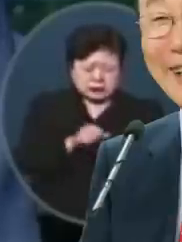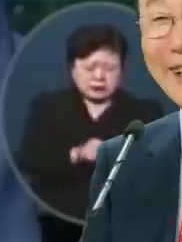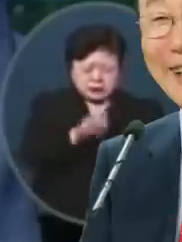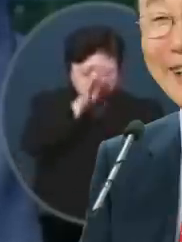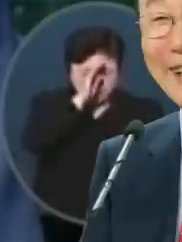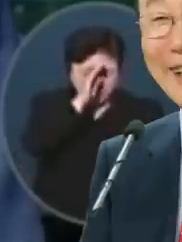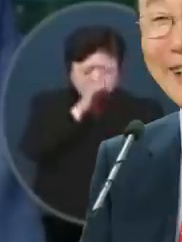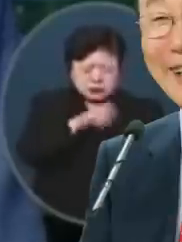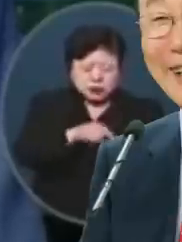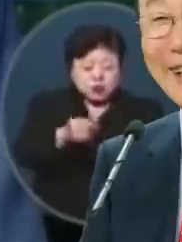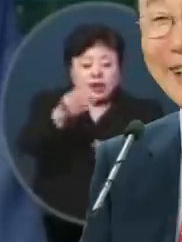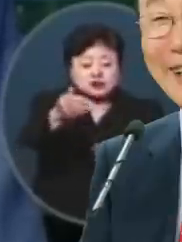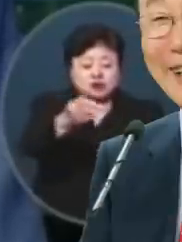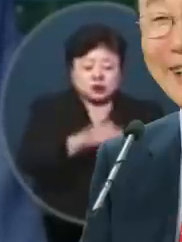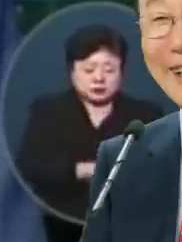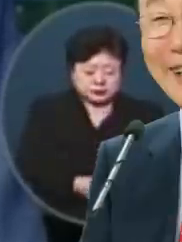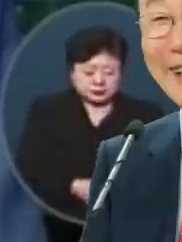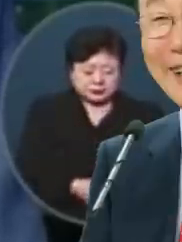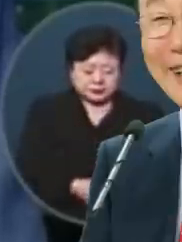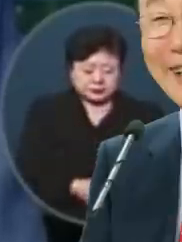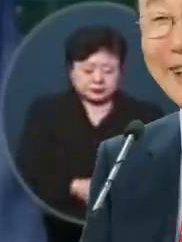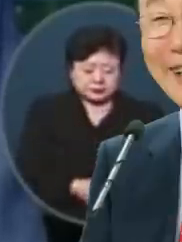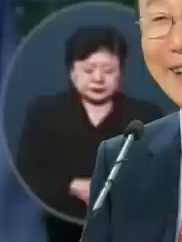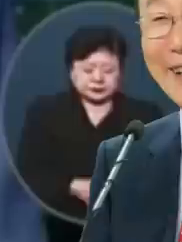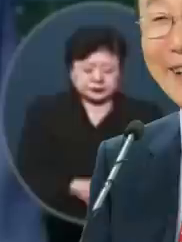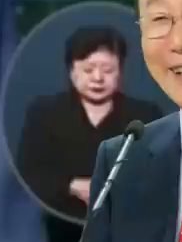너희를 건지실 것이다.